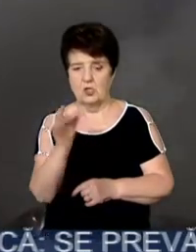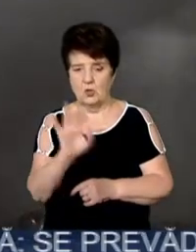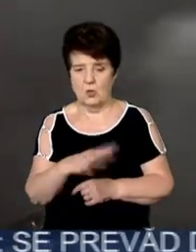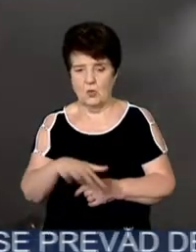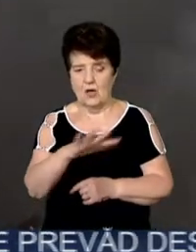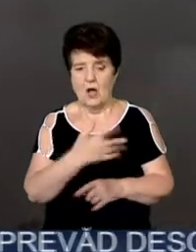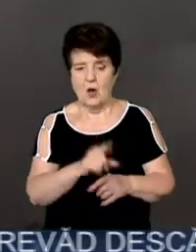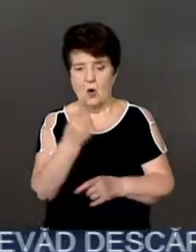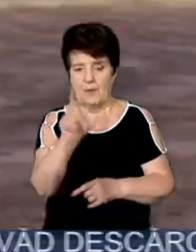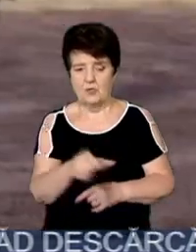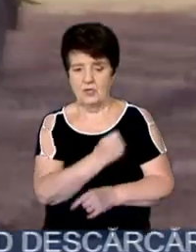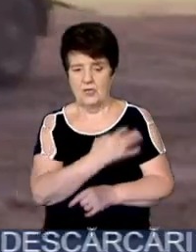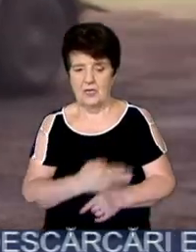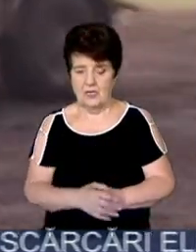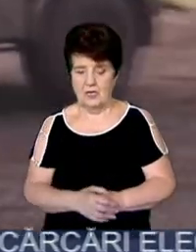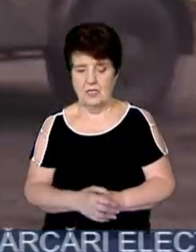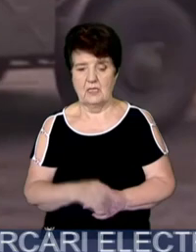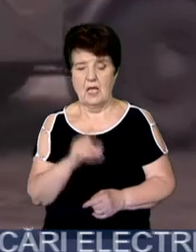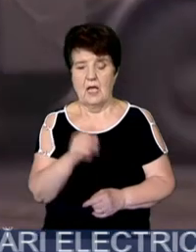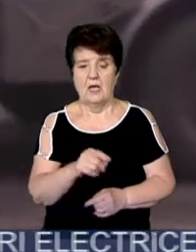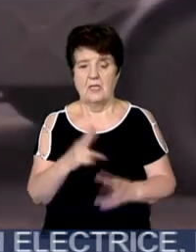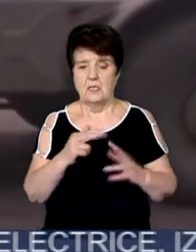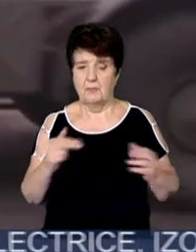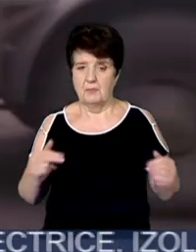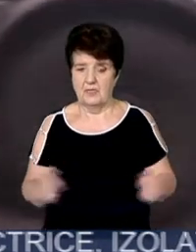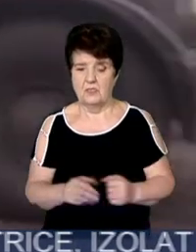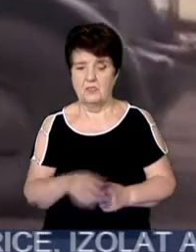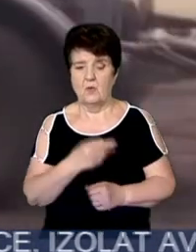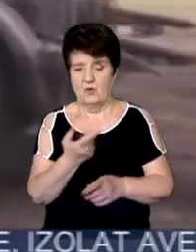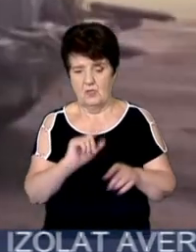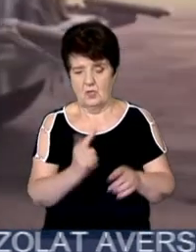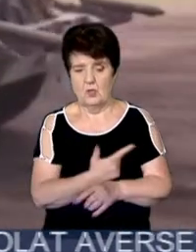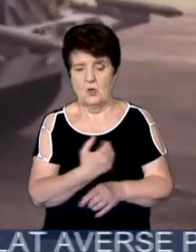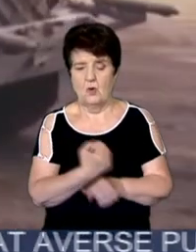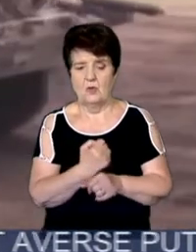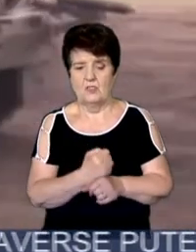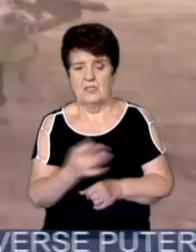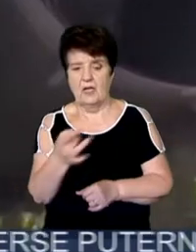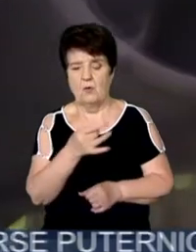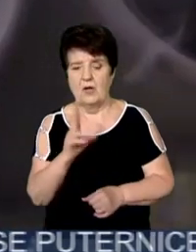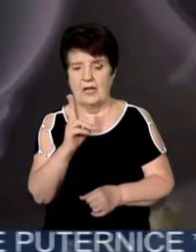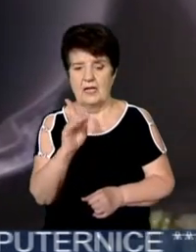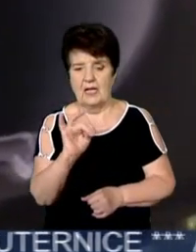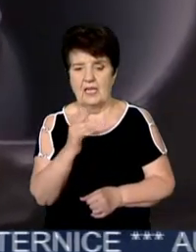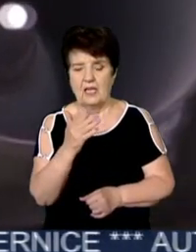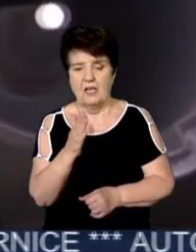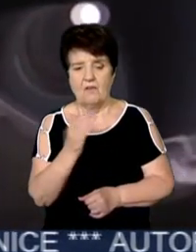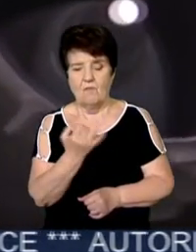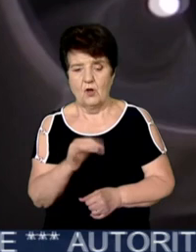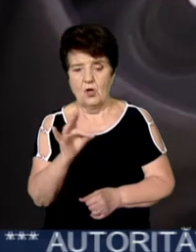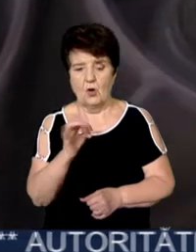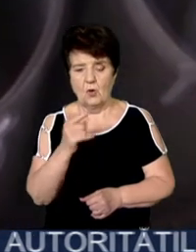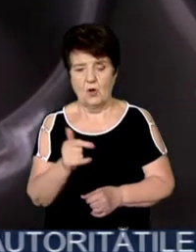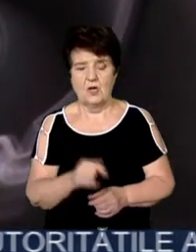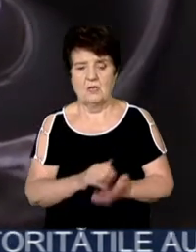atacului, o persoană a fost rănită. În regiunea Dnepropetrovsk, inamicul a tras din nou asupra raionelor Krivoi Rog și Nikopol. S-au